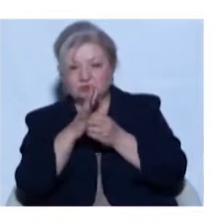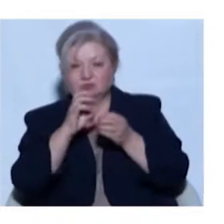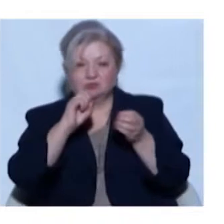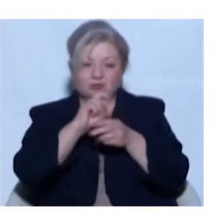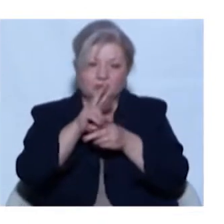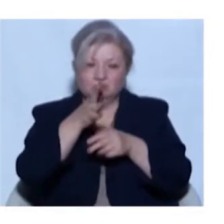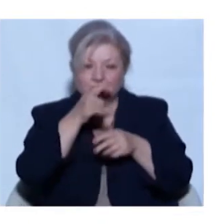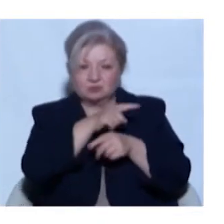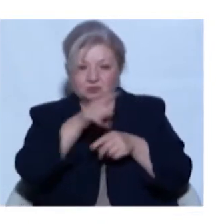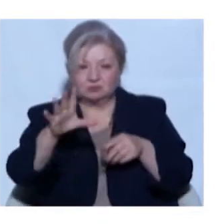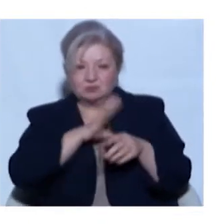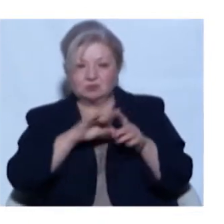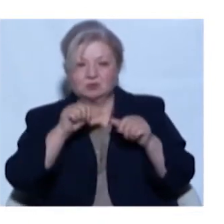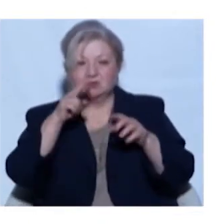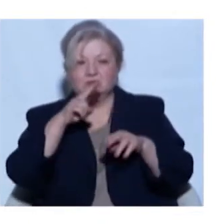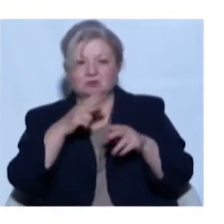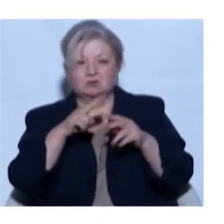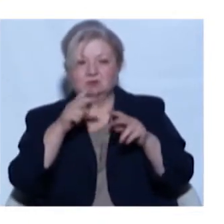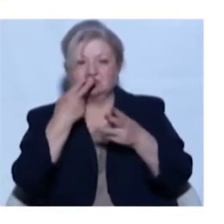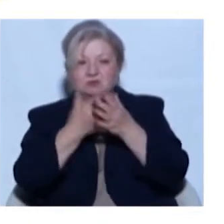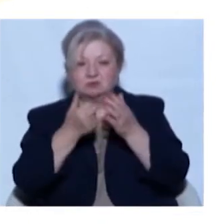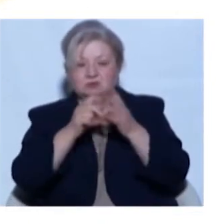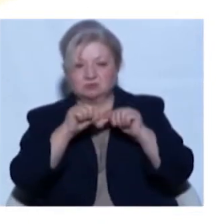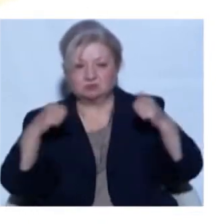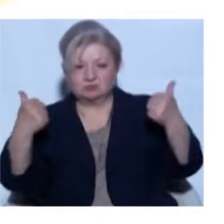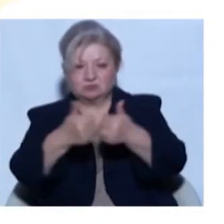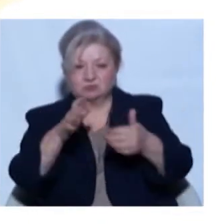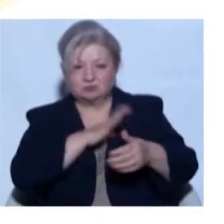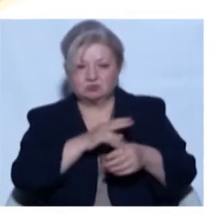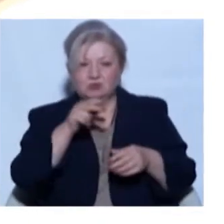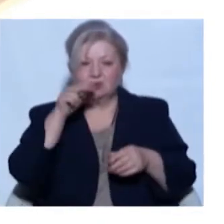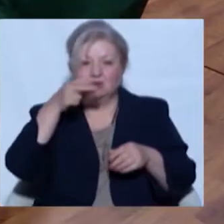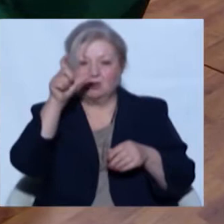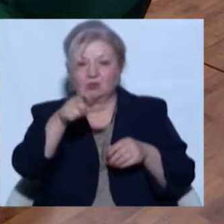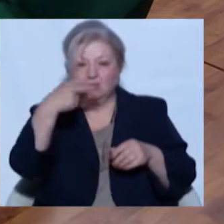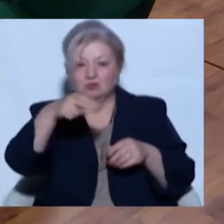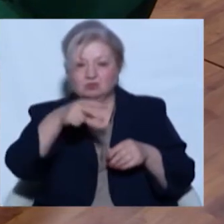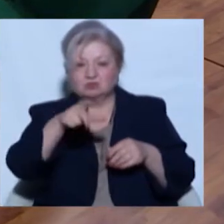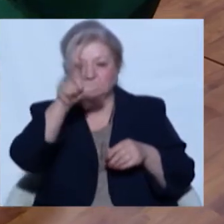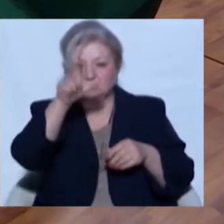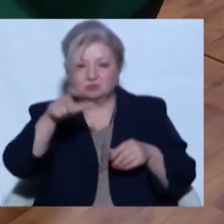ლეკებმა ყვარლის ციხესაც კი არ ყვა შემოარტყეს და 20,000-იანი ჯარით შემოვიდნენ და აიკლეს ქვეყანა.